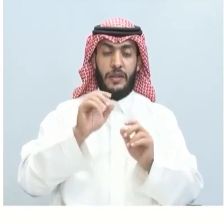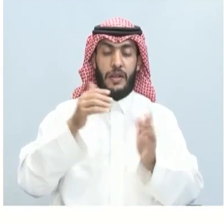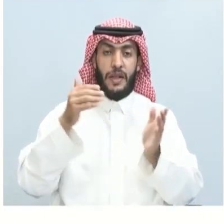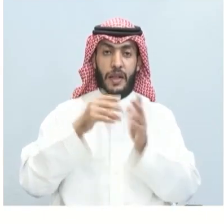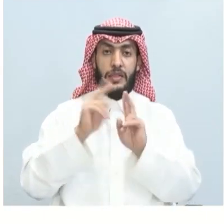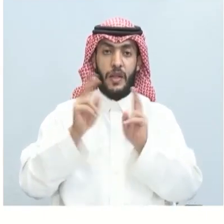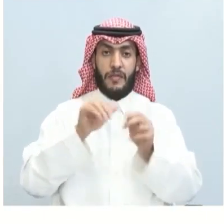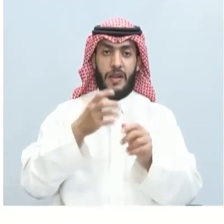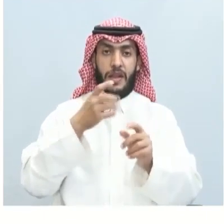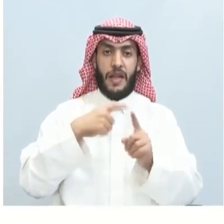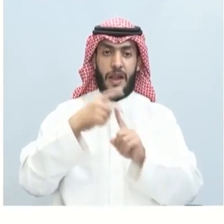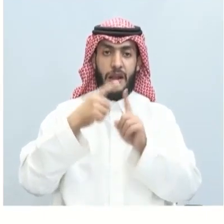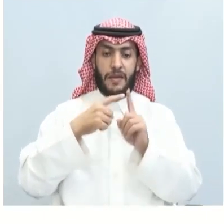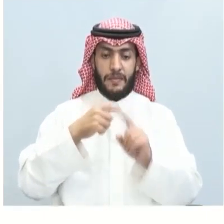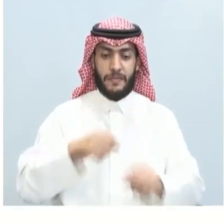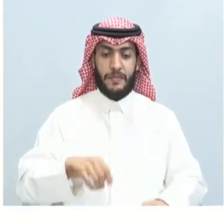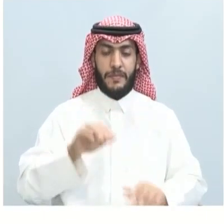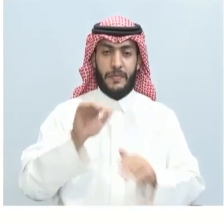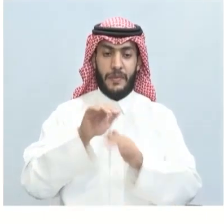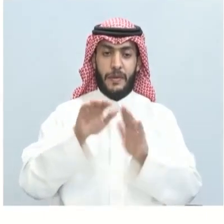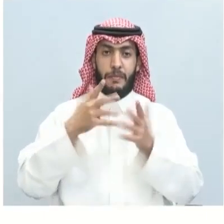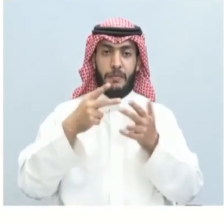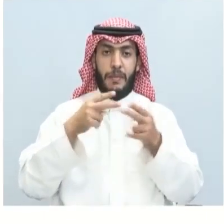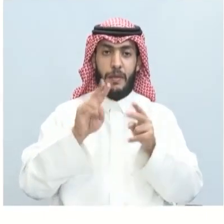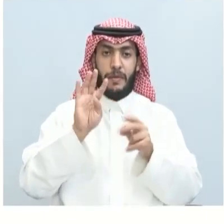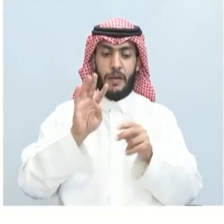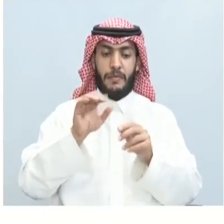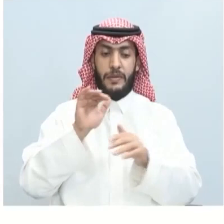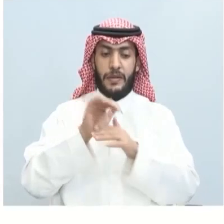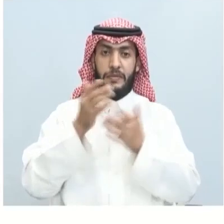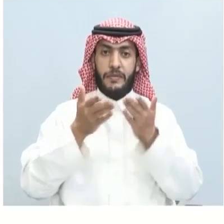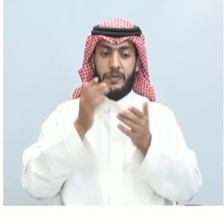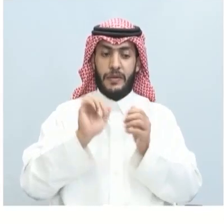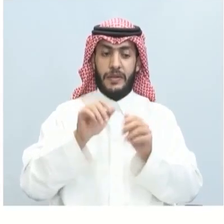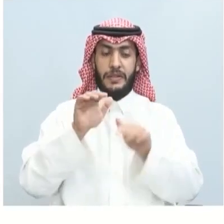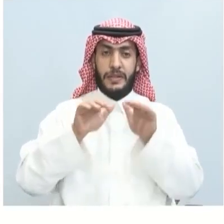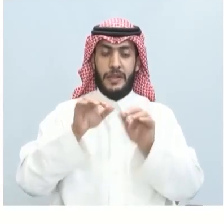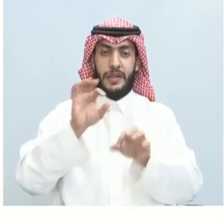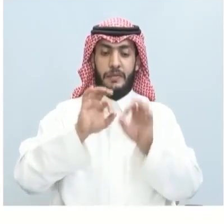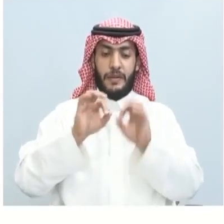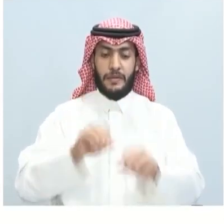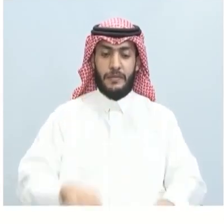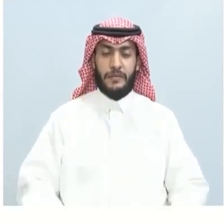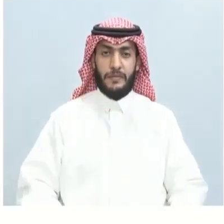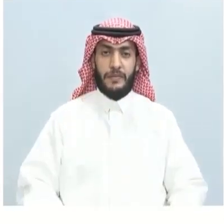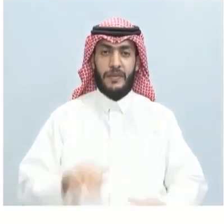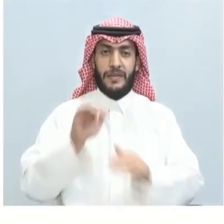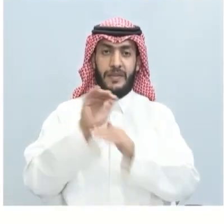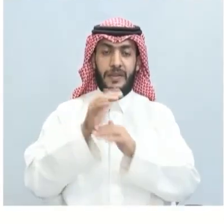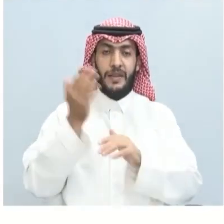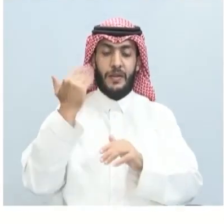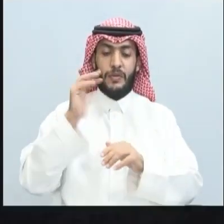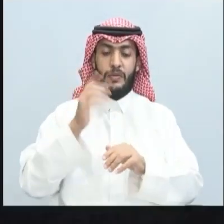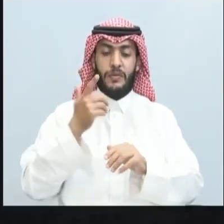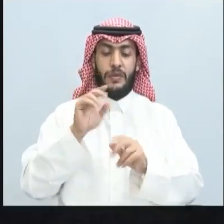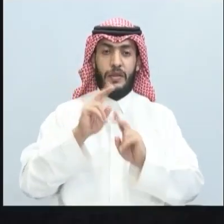وهو التغير في درجه الحراره نحن في الباب الرابع في الدرس الثاني العوامل المؤثره في الاتزان الكيميائي تعلمنا في الحصه